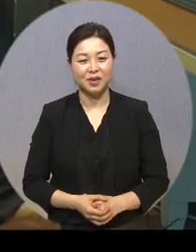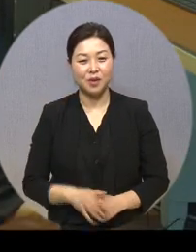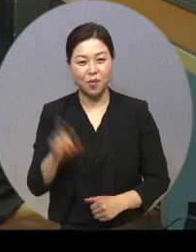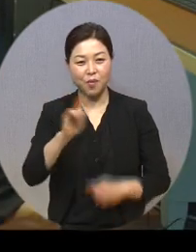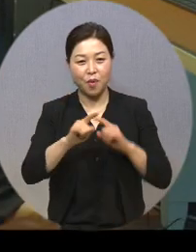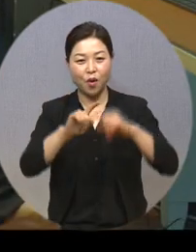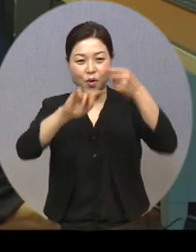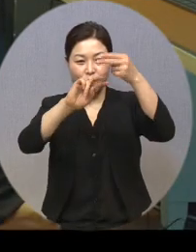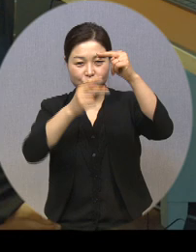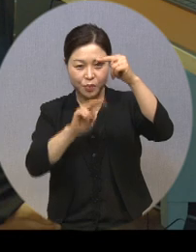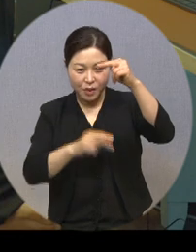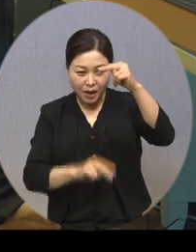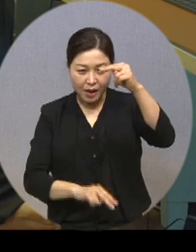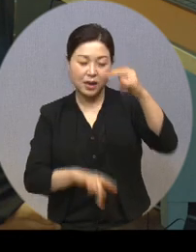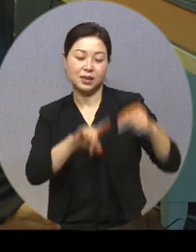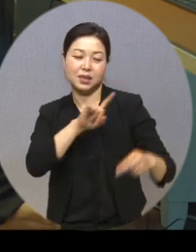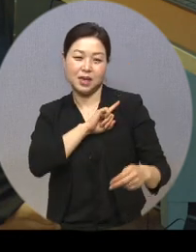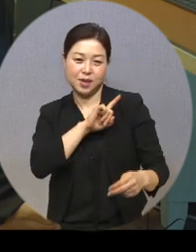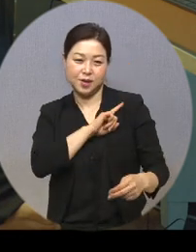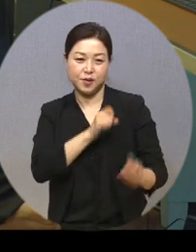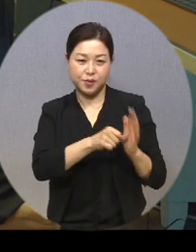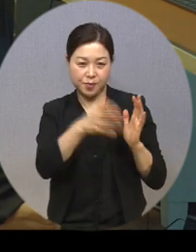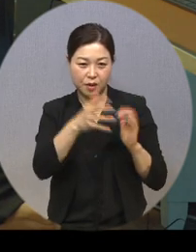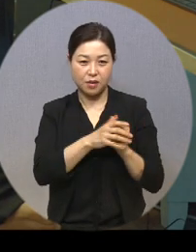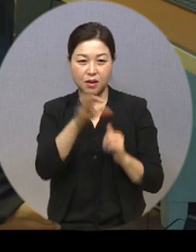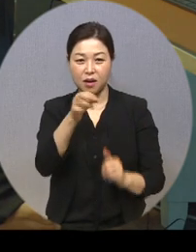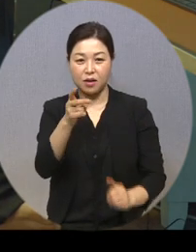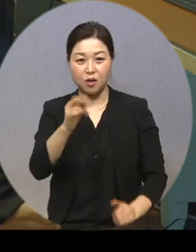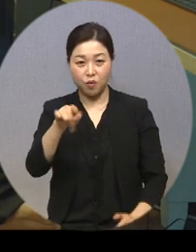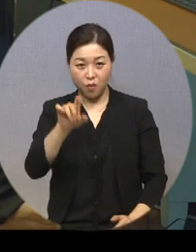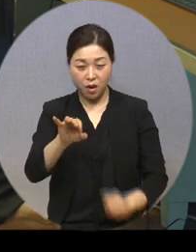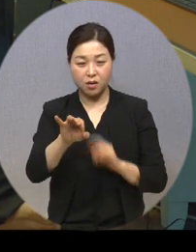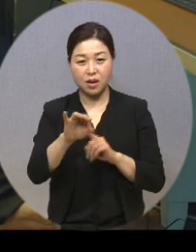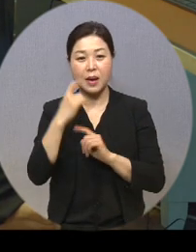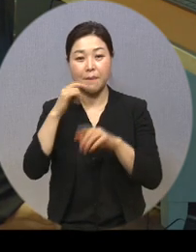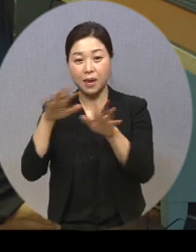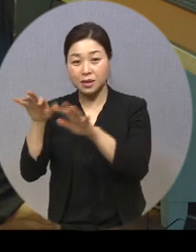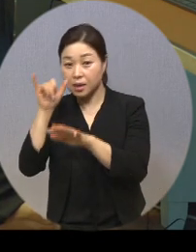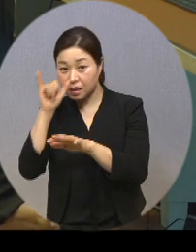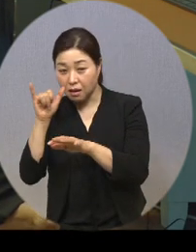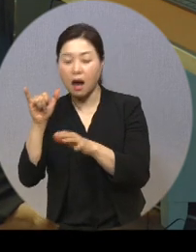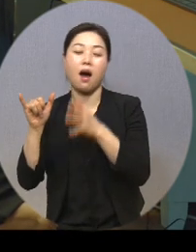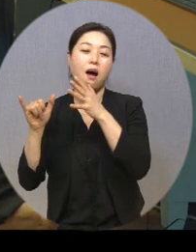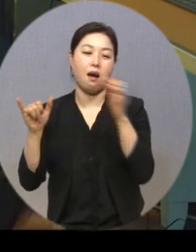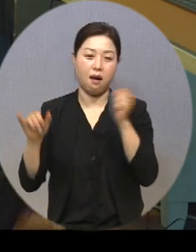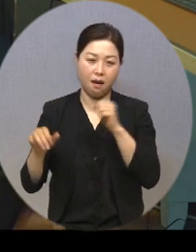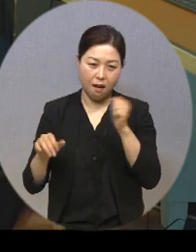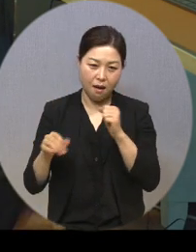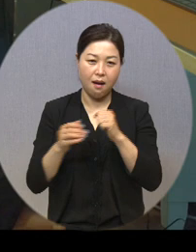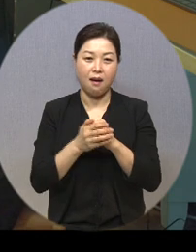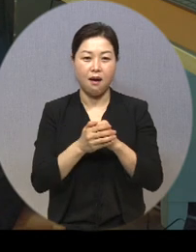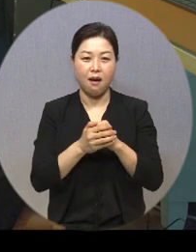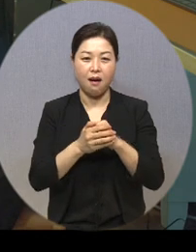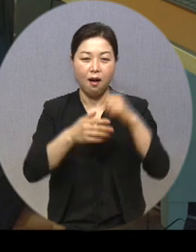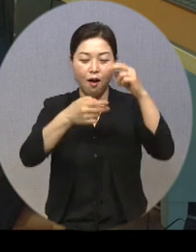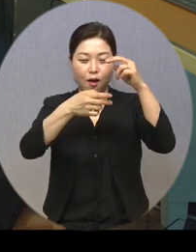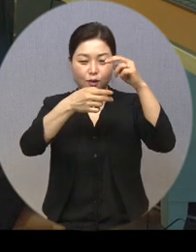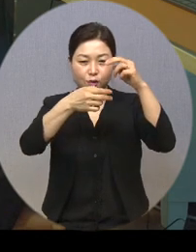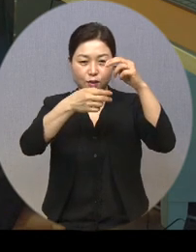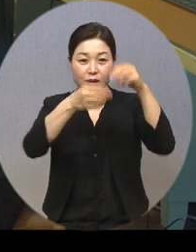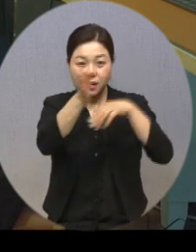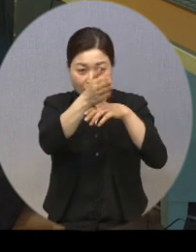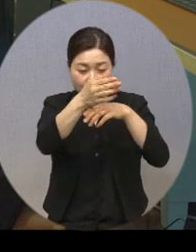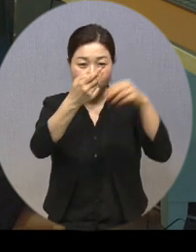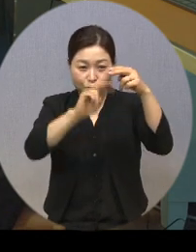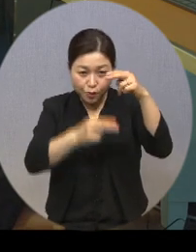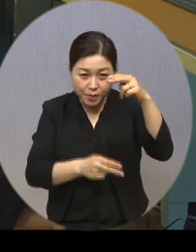2번 바다. 영광 바다? 바다? 영광에 바다가 있어요? 바다 있겠지. 아, 굴비가 있으니까 바다 있겠구나. 출발해야죠 이제 영광으로. 아,